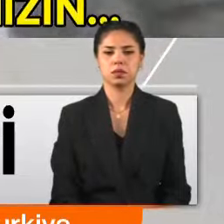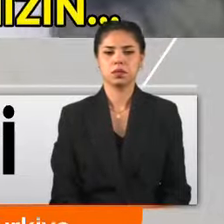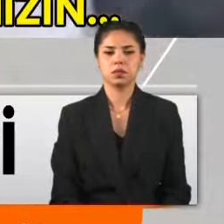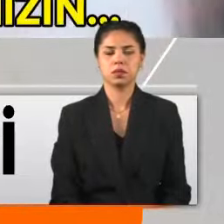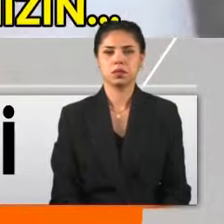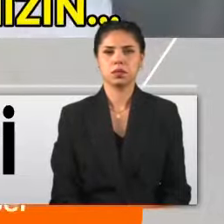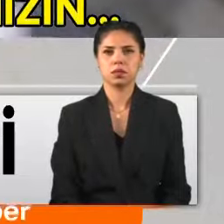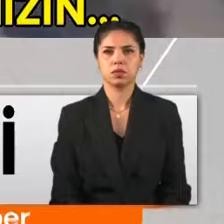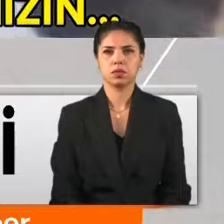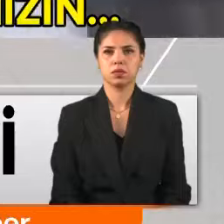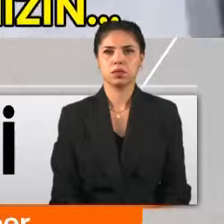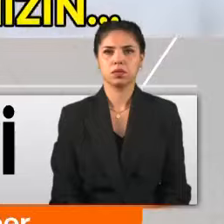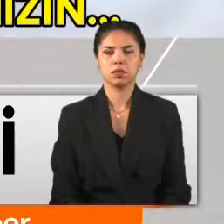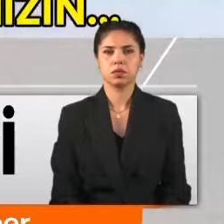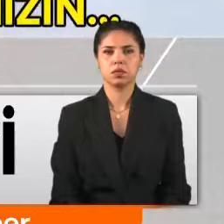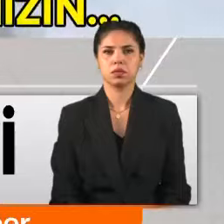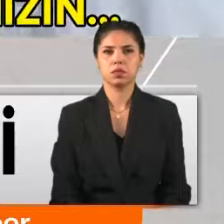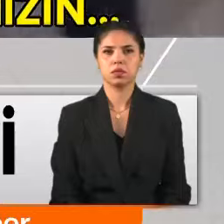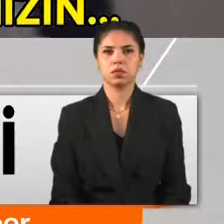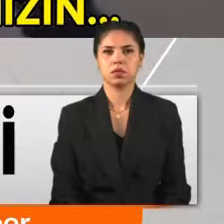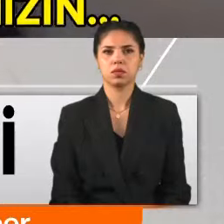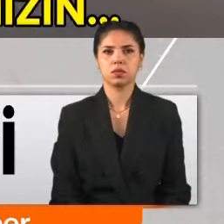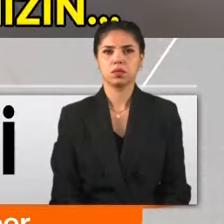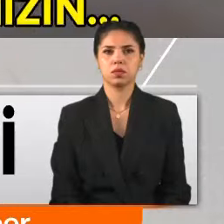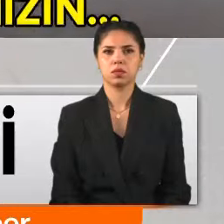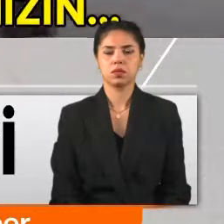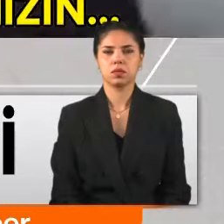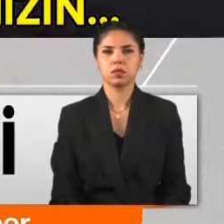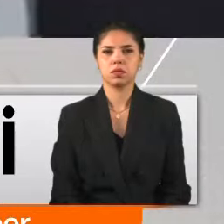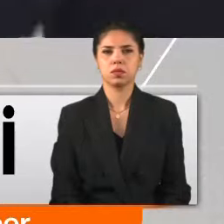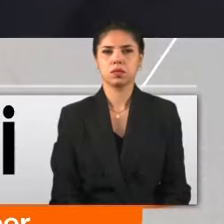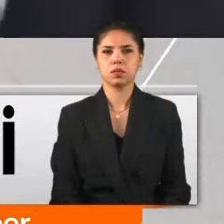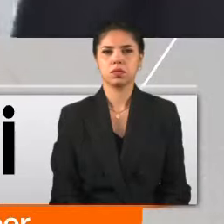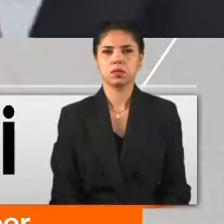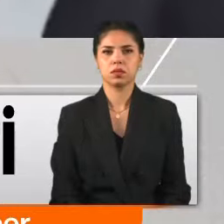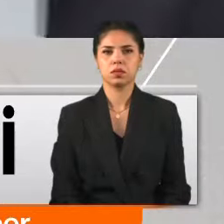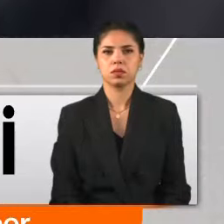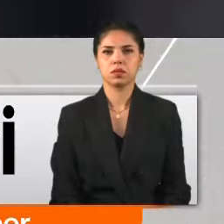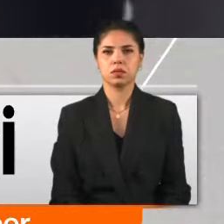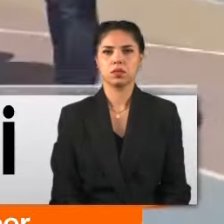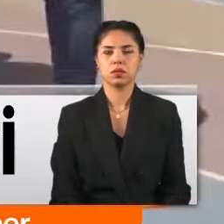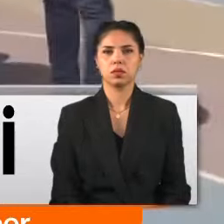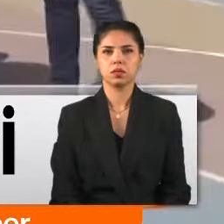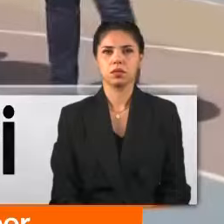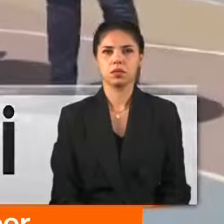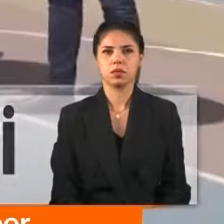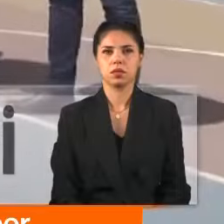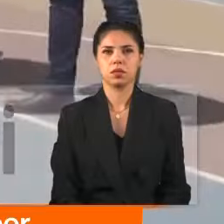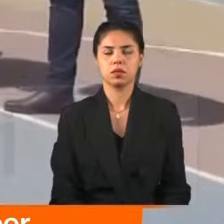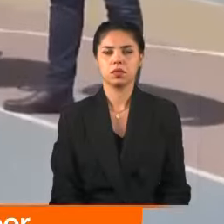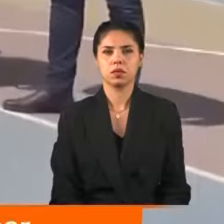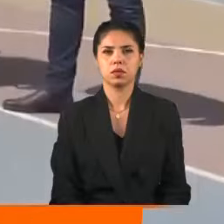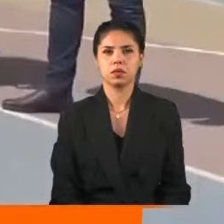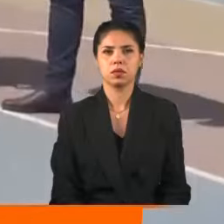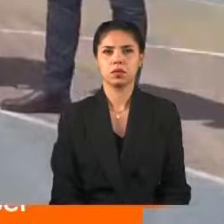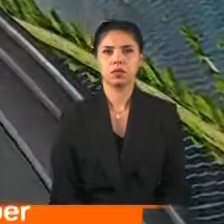acı olaydan sonra buradan yeniliyoruz. Bir kez daha bir öğretmenimizin burnu kanasını istemiyoruz.